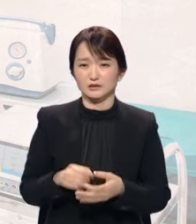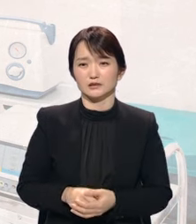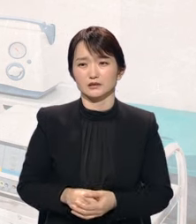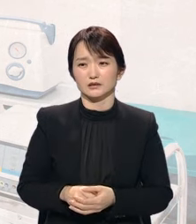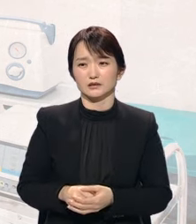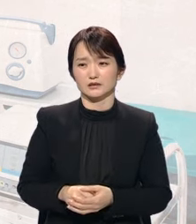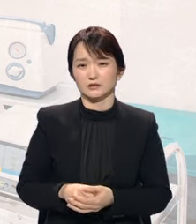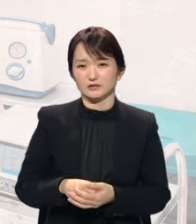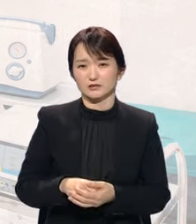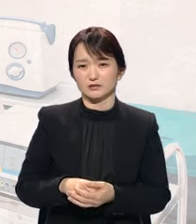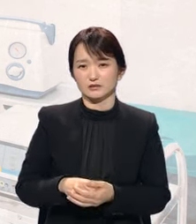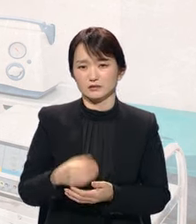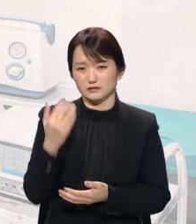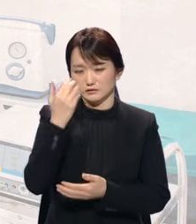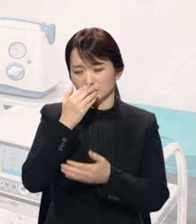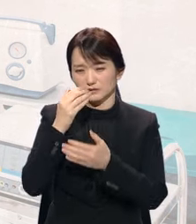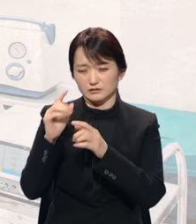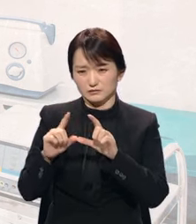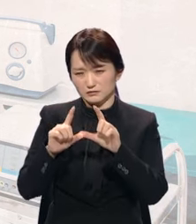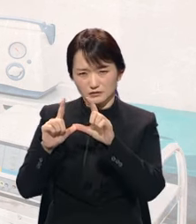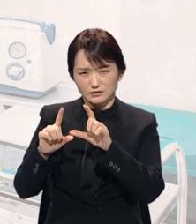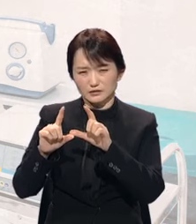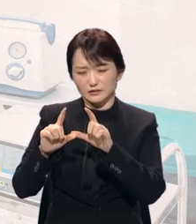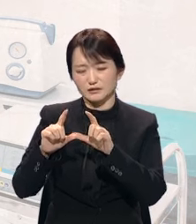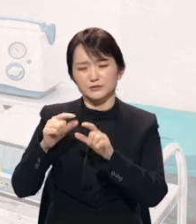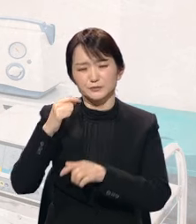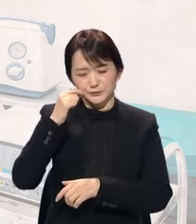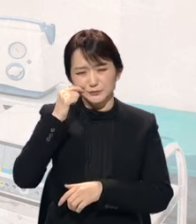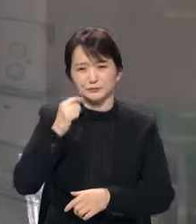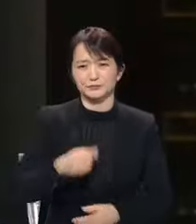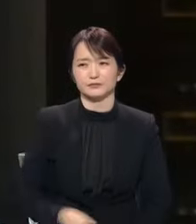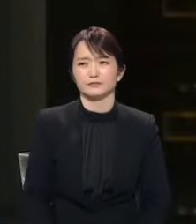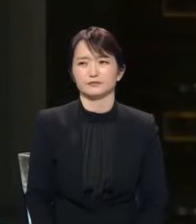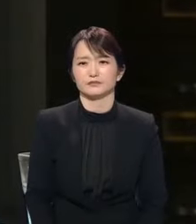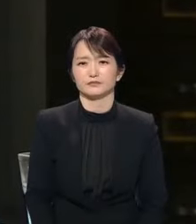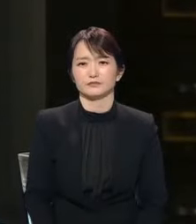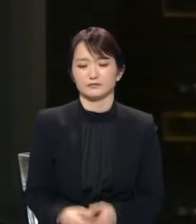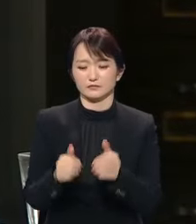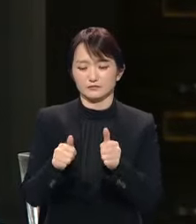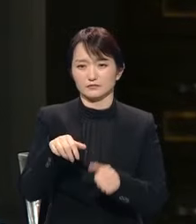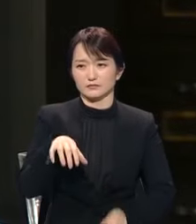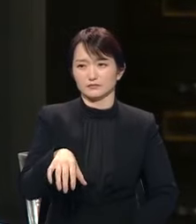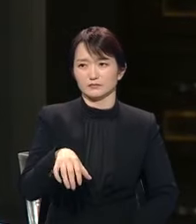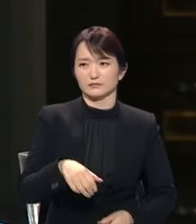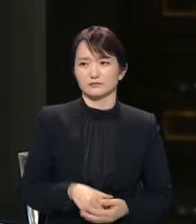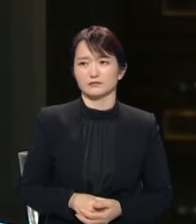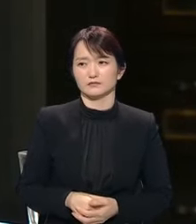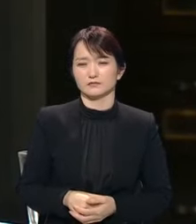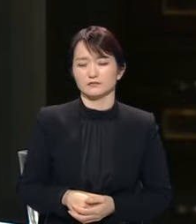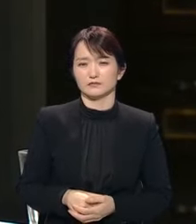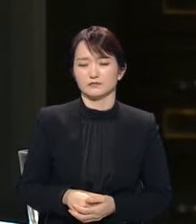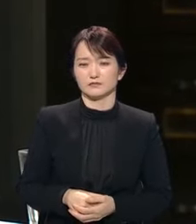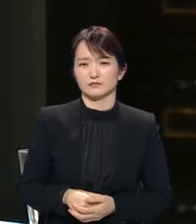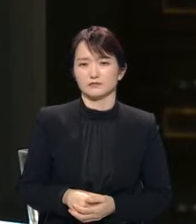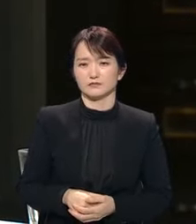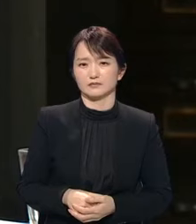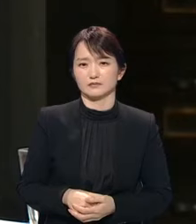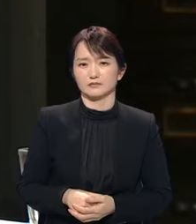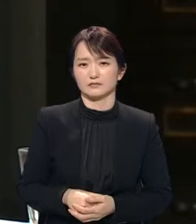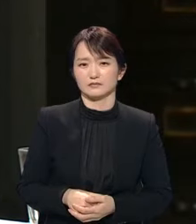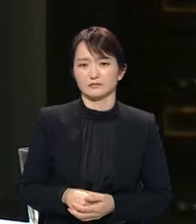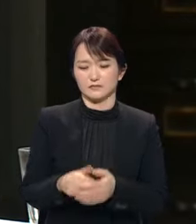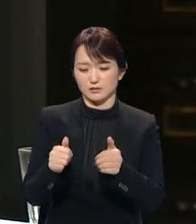장애가 있을 것으로 판단이 된다라는 진단을 받았습니다. 자, 저희가 이제 법원에서 좀 법원을 좀 취재를 했는데 아무래도 이게 워낙